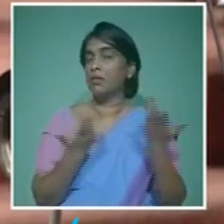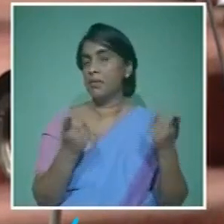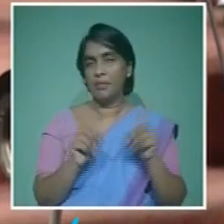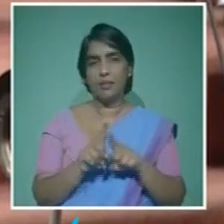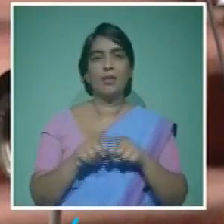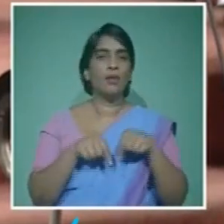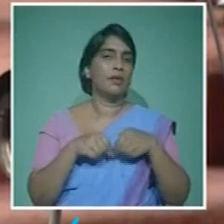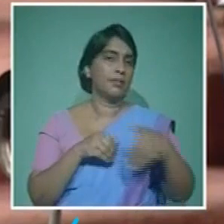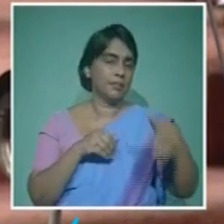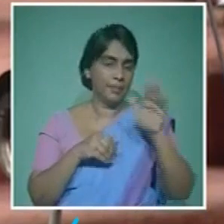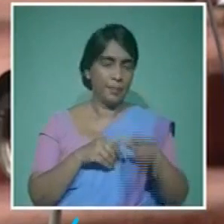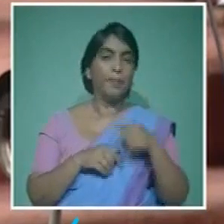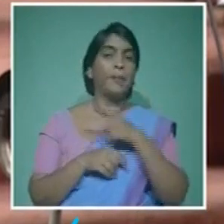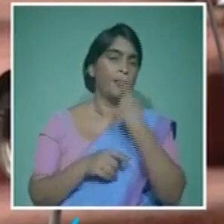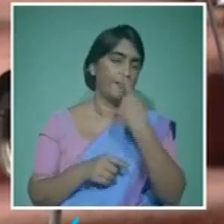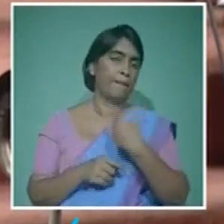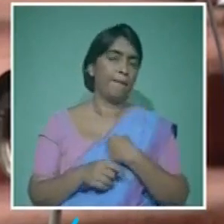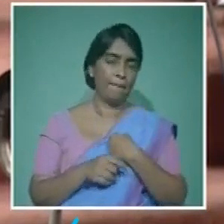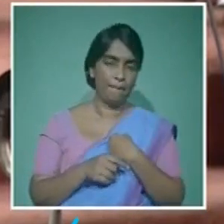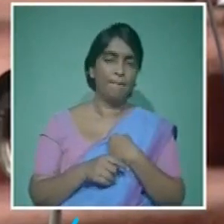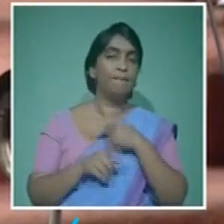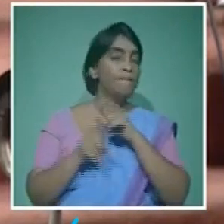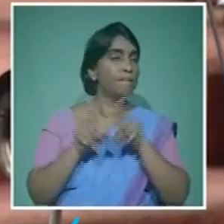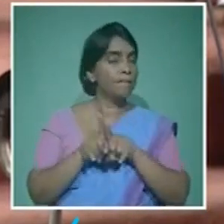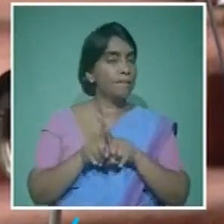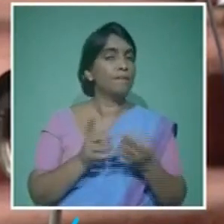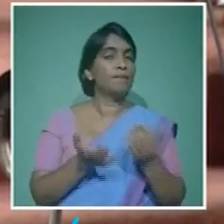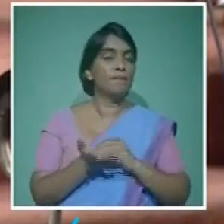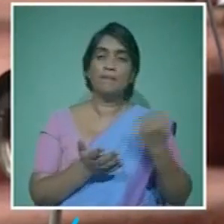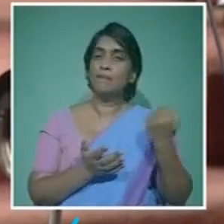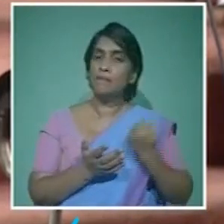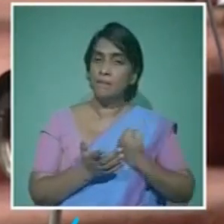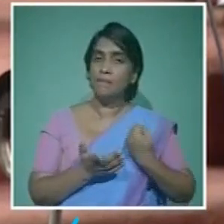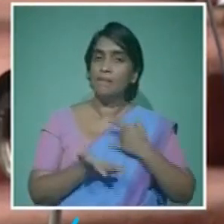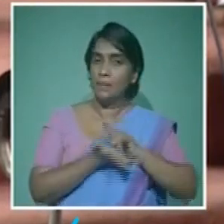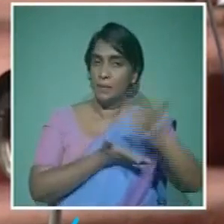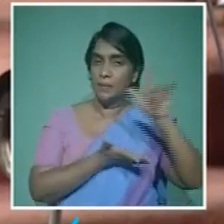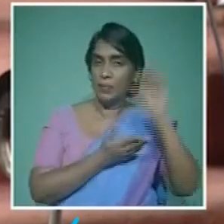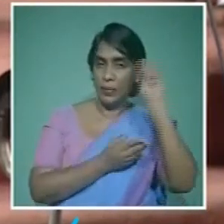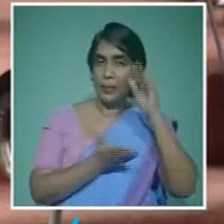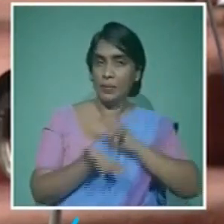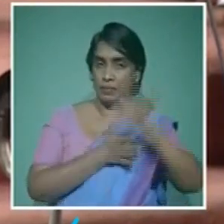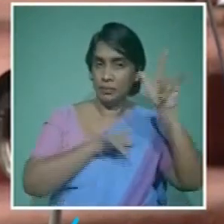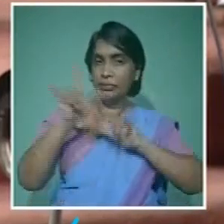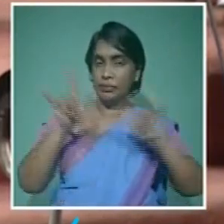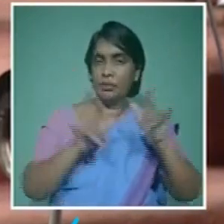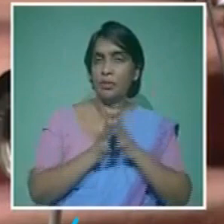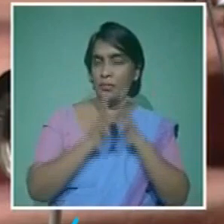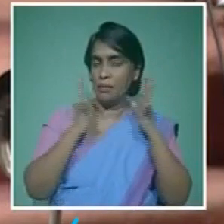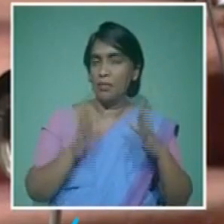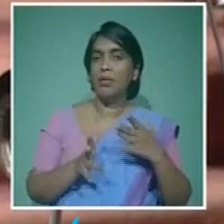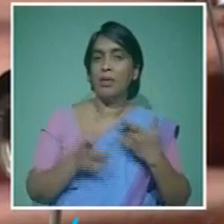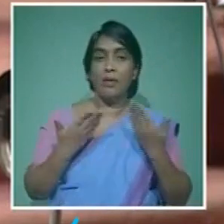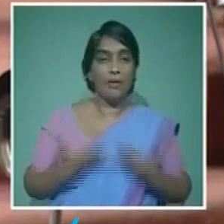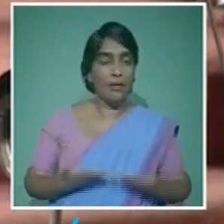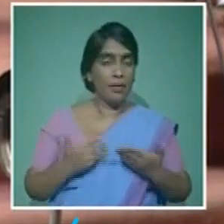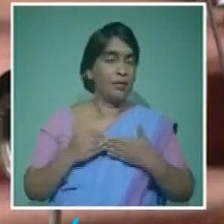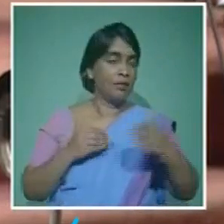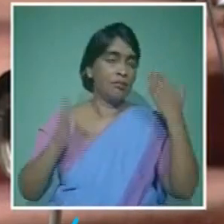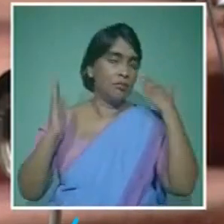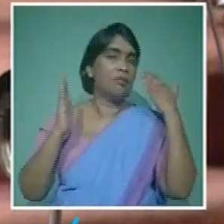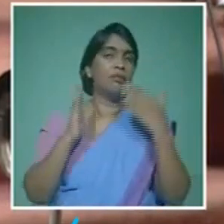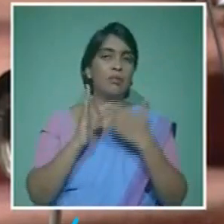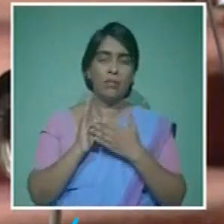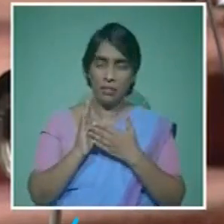விட்டு சென்றிருக்கிறார்கள். இன்னும் சிலர் செல்ல இருக்கின்றார்கள். சிலர் இப்போது இருக்கின்ற நிலைமையை பார்த்து அந்த நீண்ட